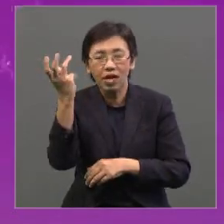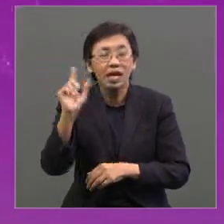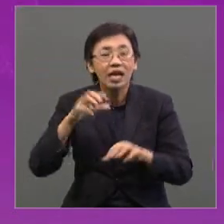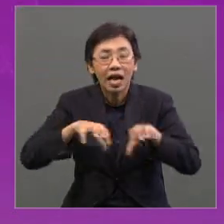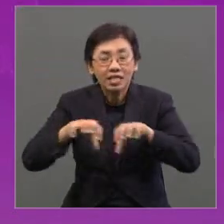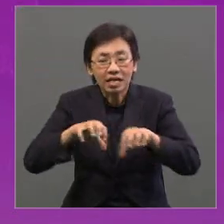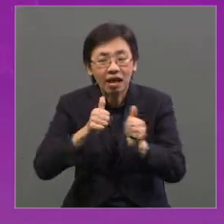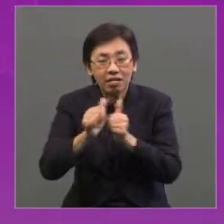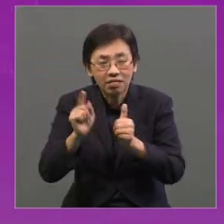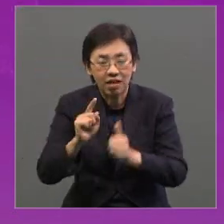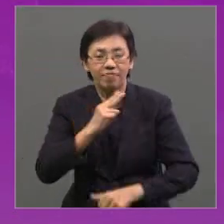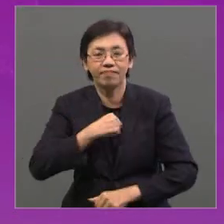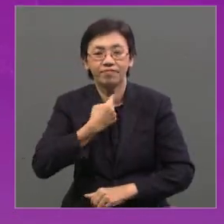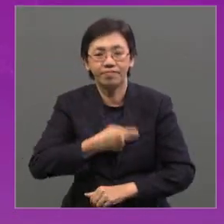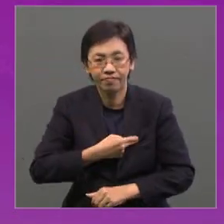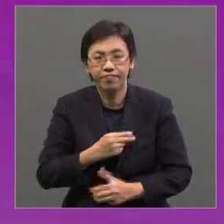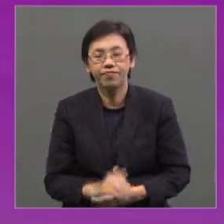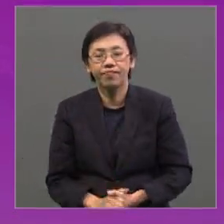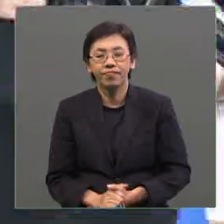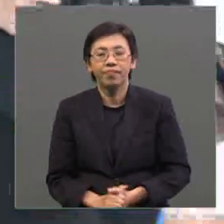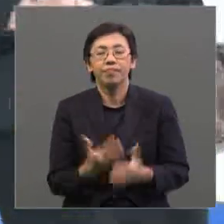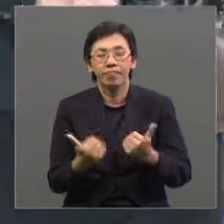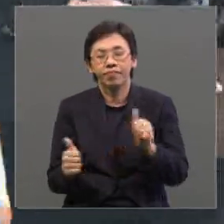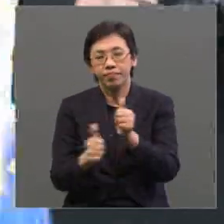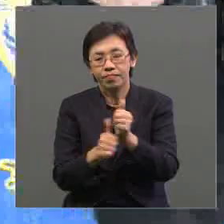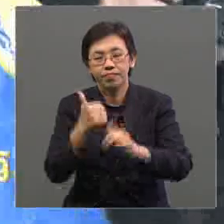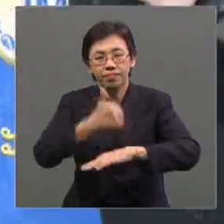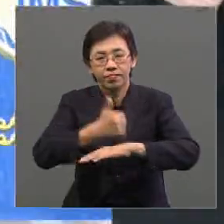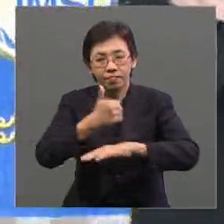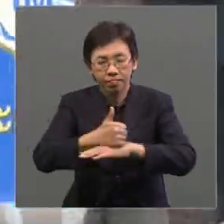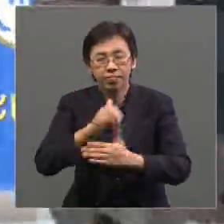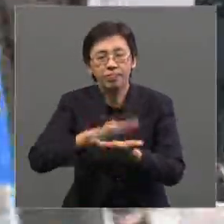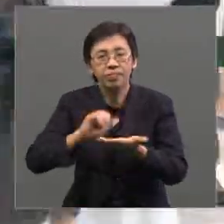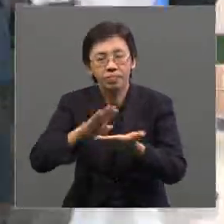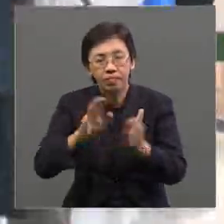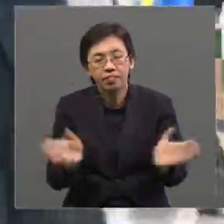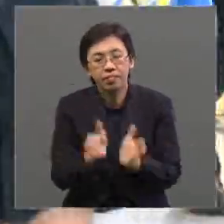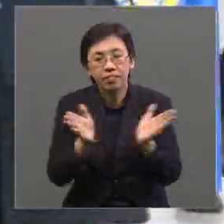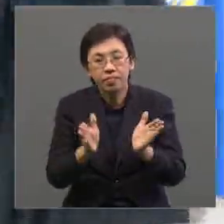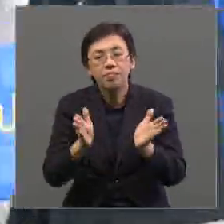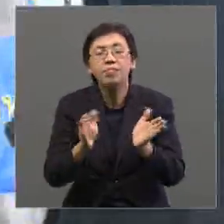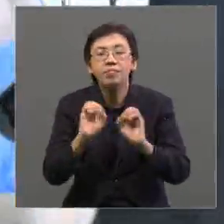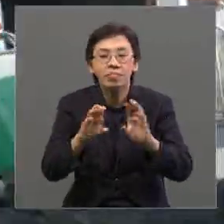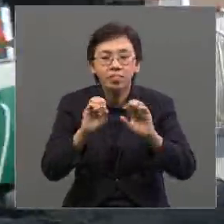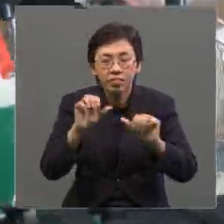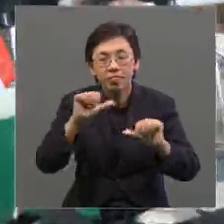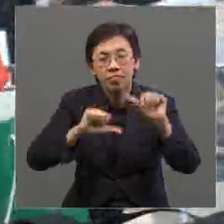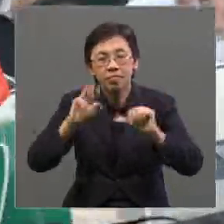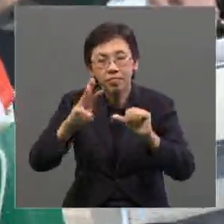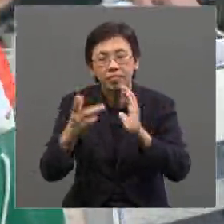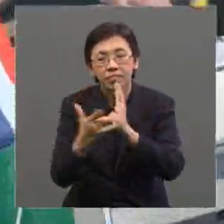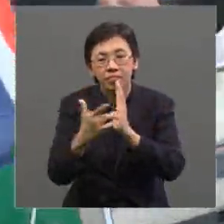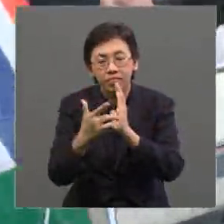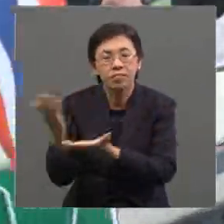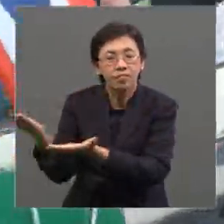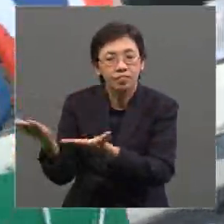สวิสวันนี้ทางด้านดร.สุวรรณีชาญประเสริฐผู้ช่วยผู้อำนวยการสถาบันส่งเสริมการสอนวิทยาศาสตร์และเทคโนโลยีได้ให้การ